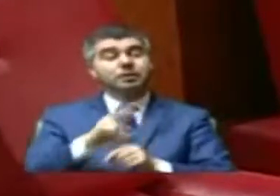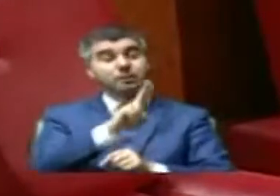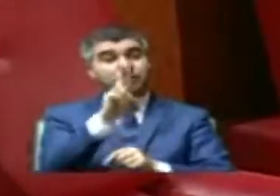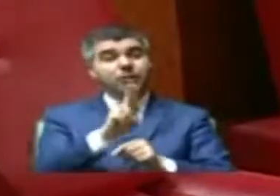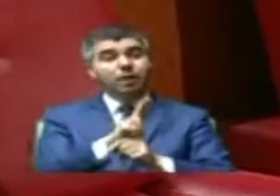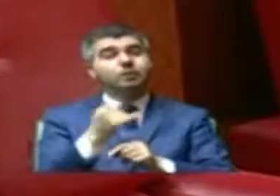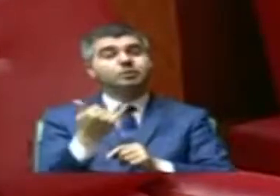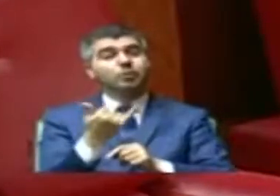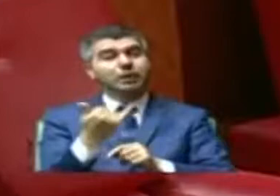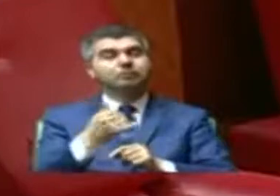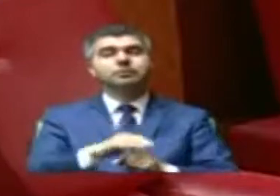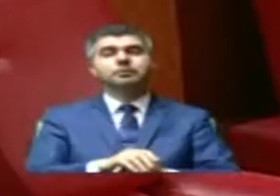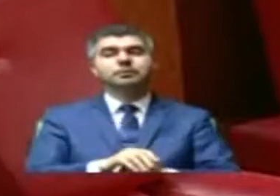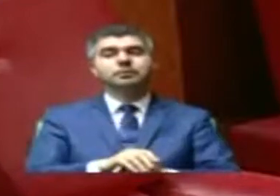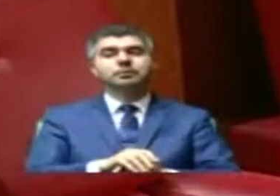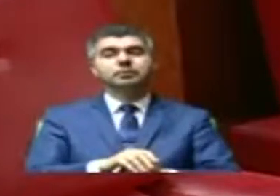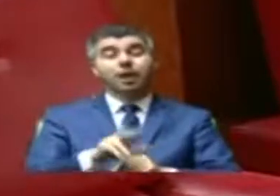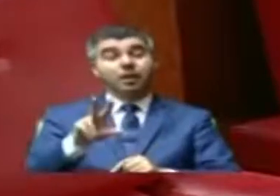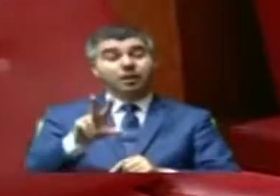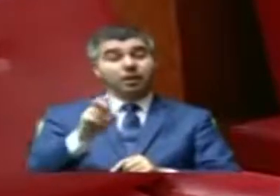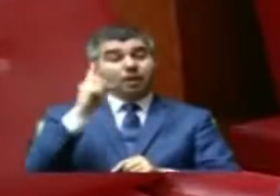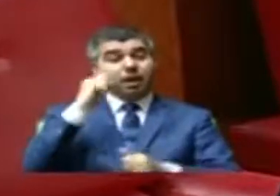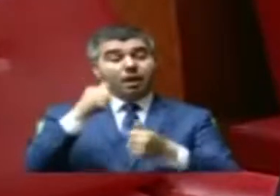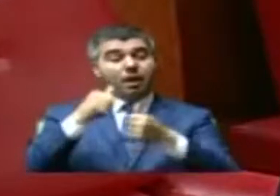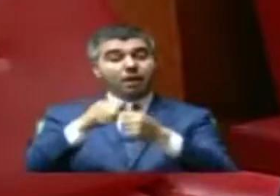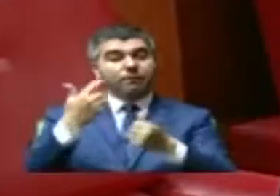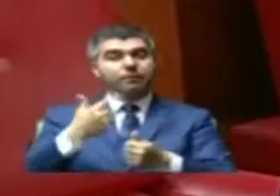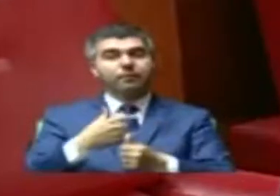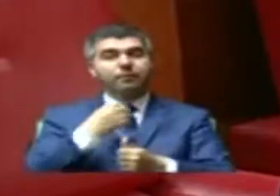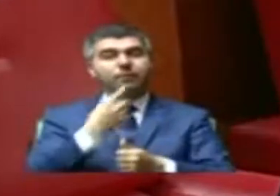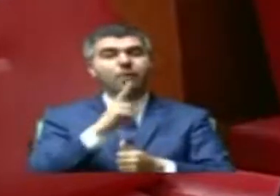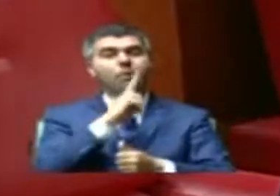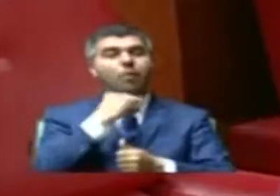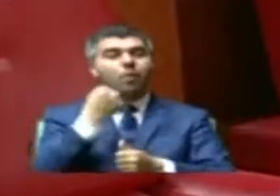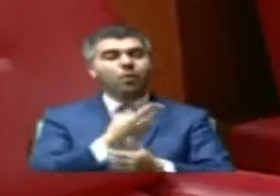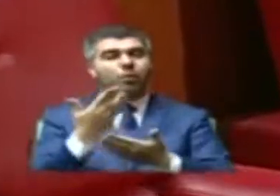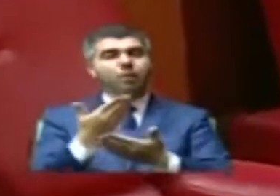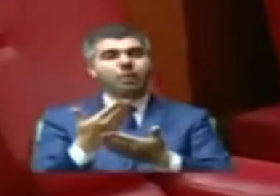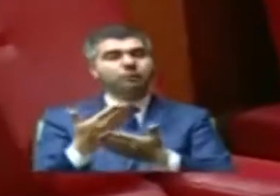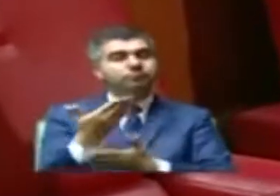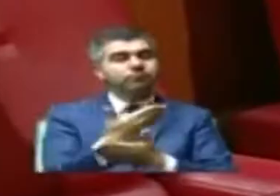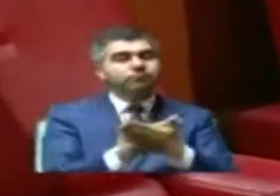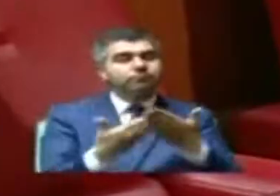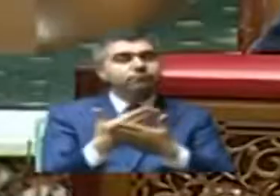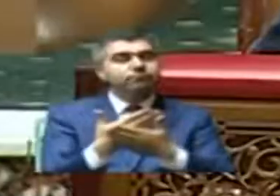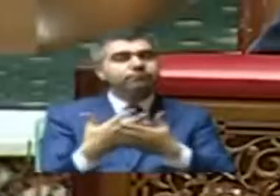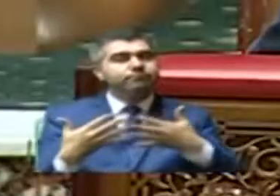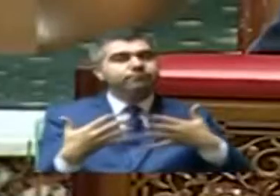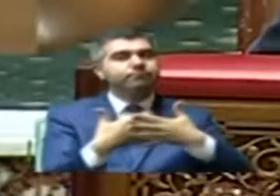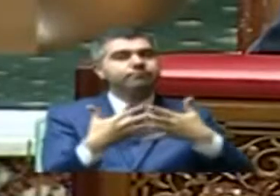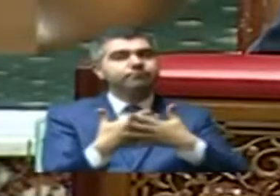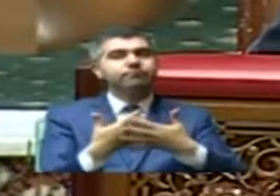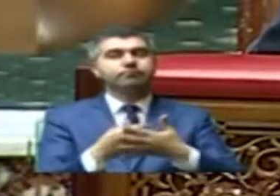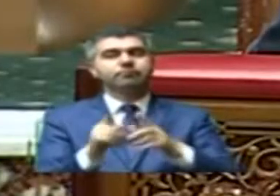المهم. طبعا أنتم تعلمون أن الحكومة تبنت مقاربة اجتماعية لفائدة خصوصا